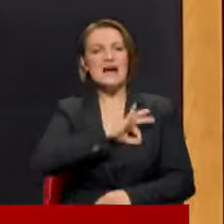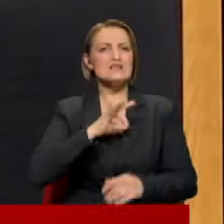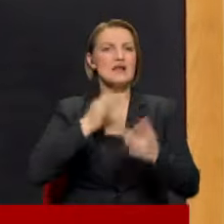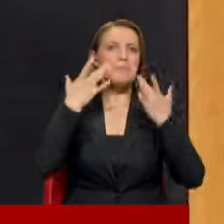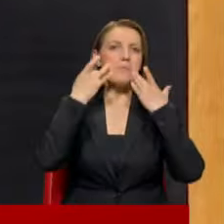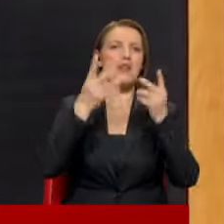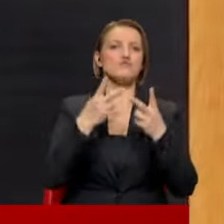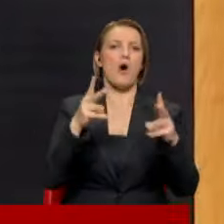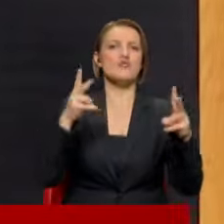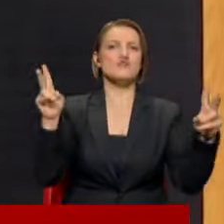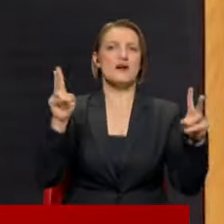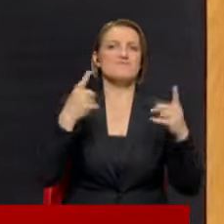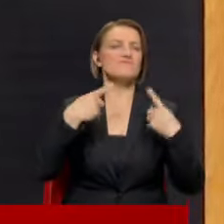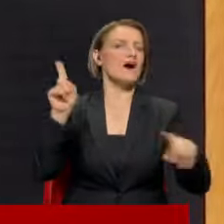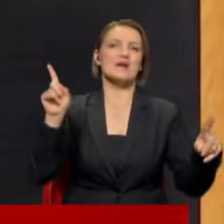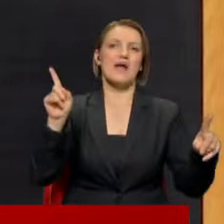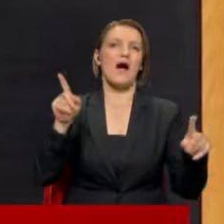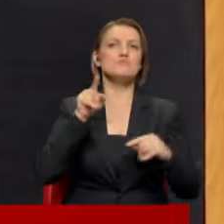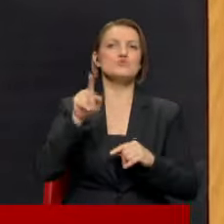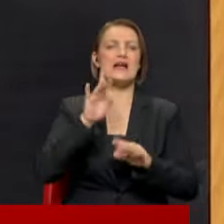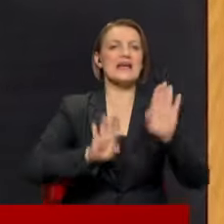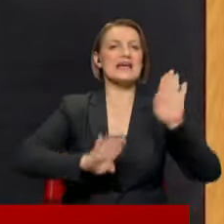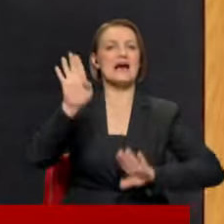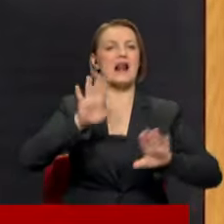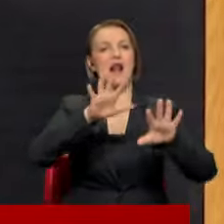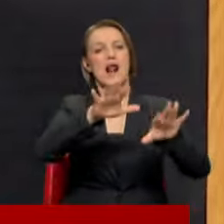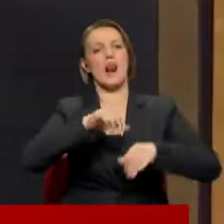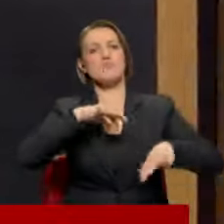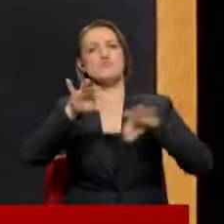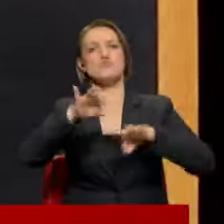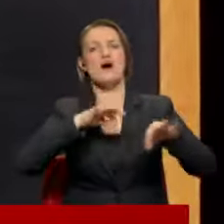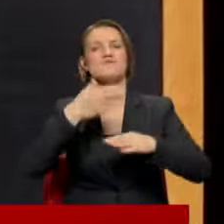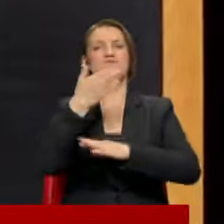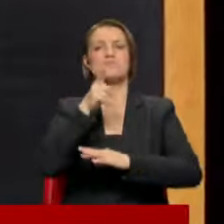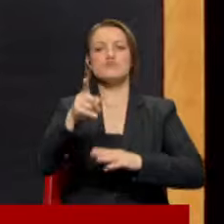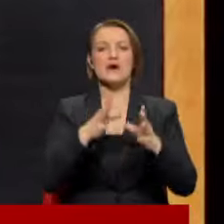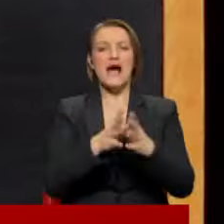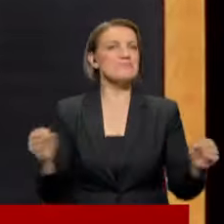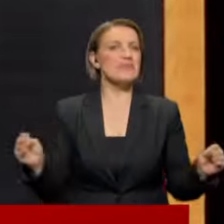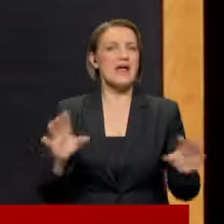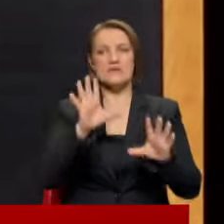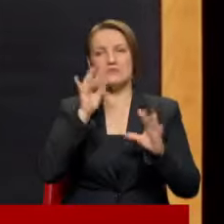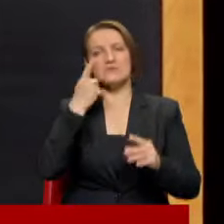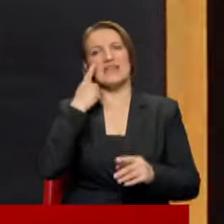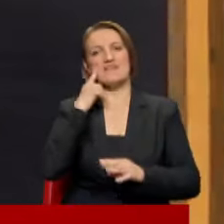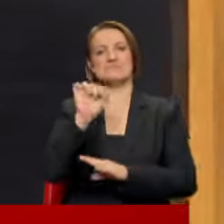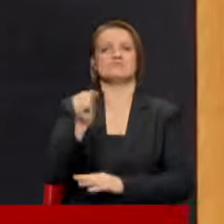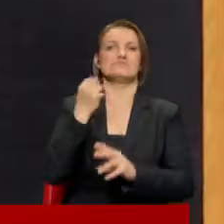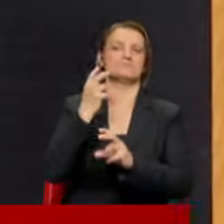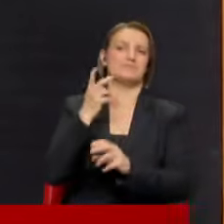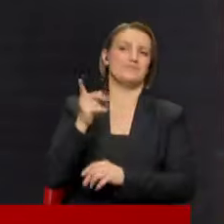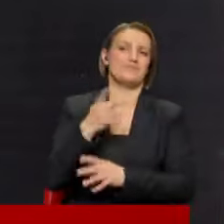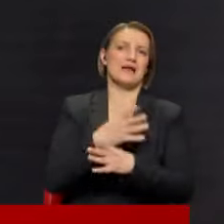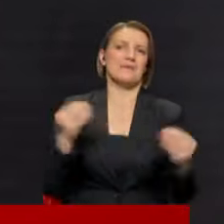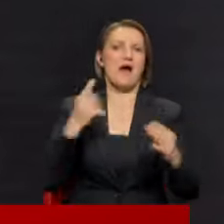açık ki çok açık ara farkla kazananı bunların ihalelerini alan müteahit firmalar bu işin kaybedeni çok açık ki devlet hazinesidir